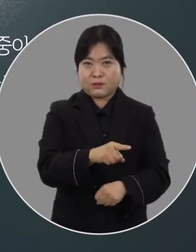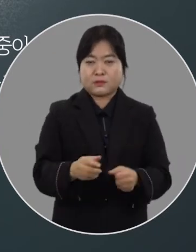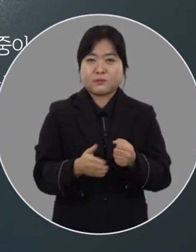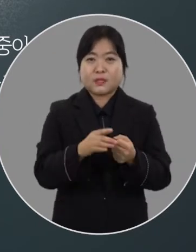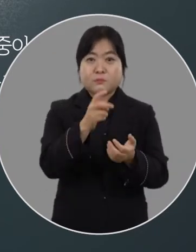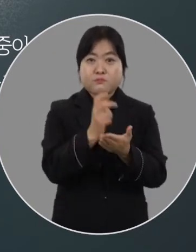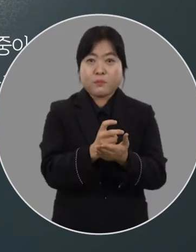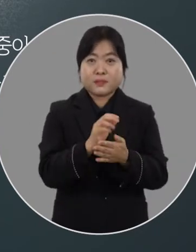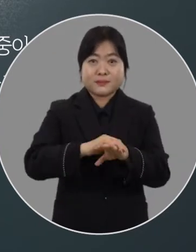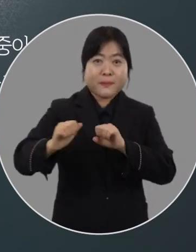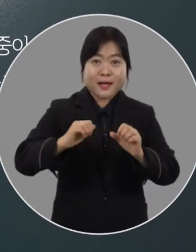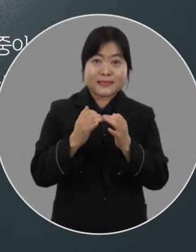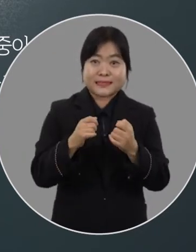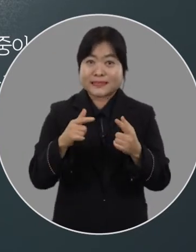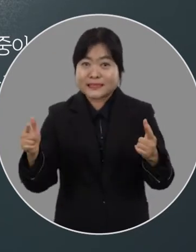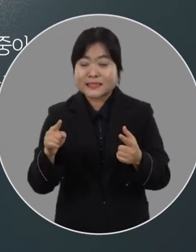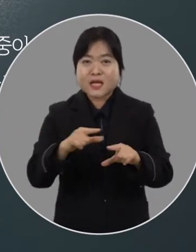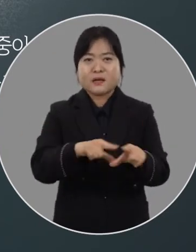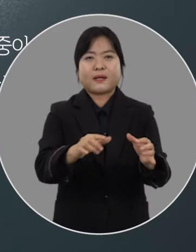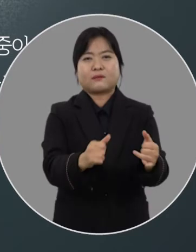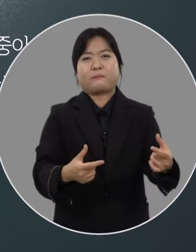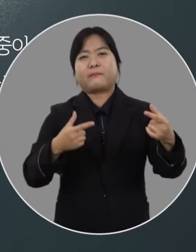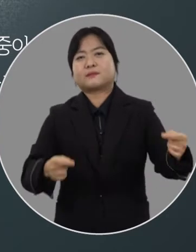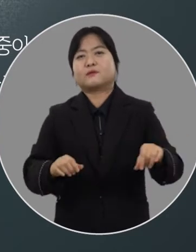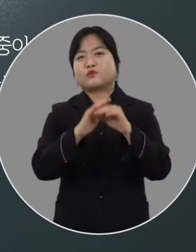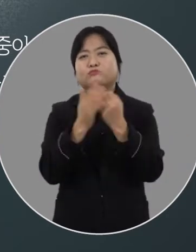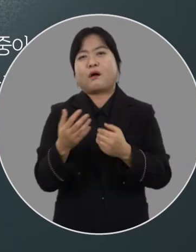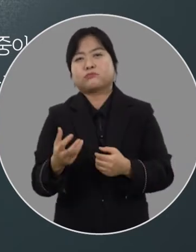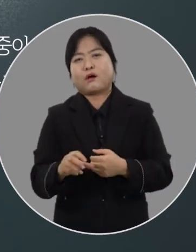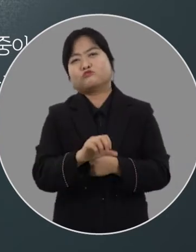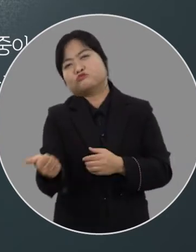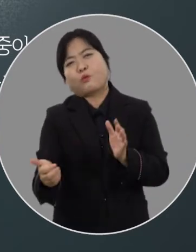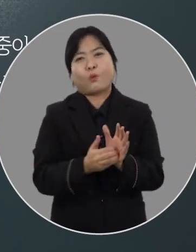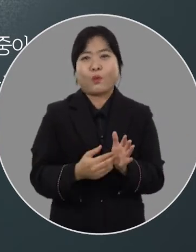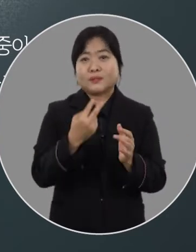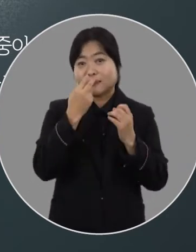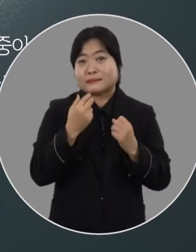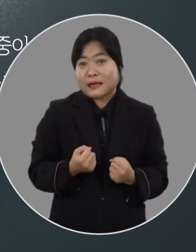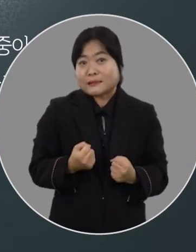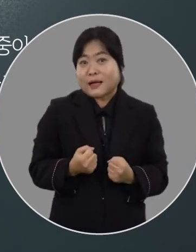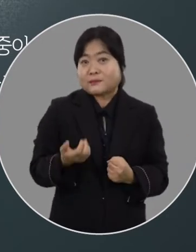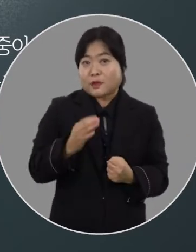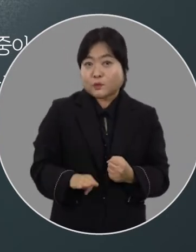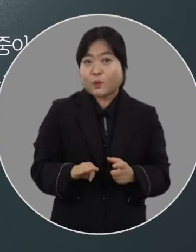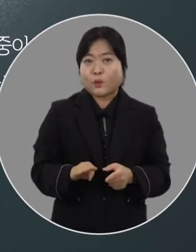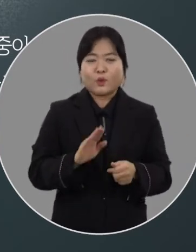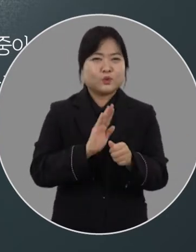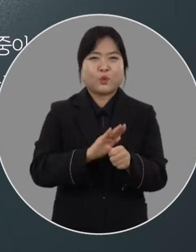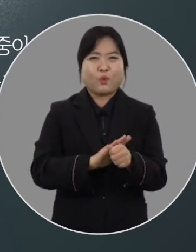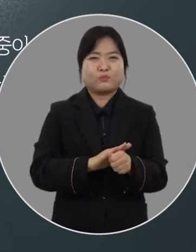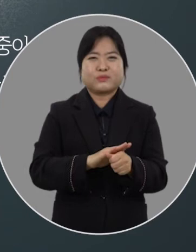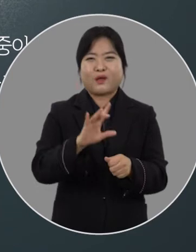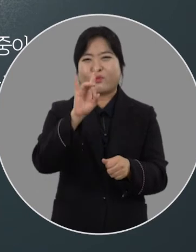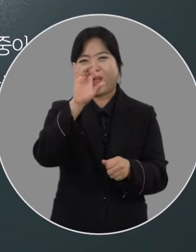그 법을 집행하는 이들이 일반인들과 마찬가지로 전부 아프거나 죽었고 살아있다라고 하더라도